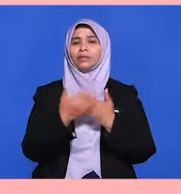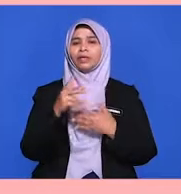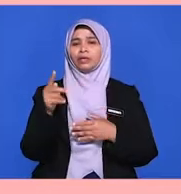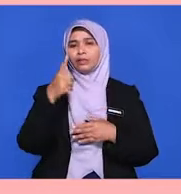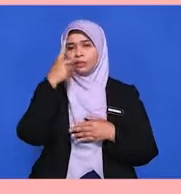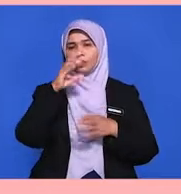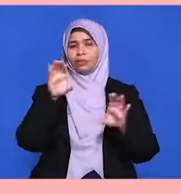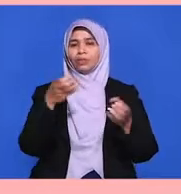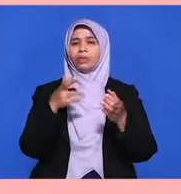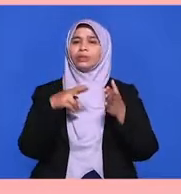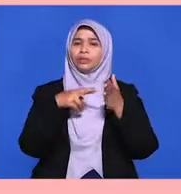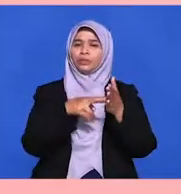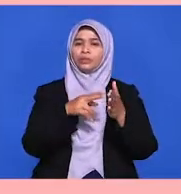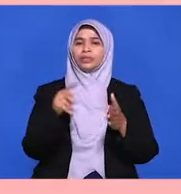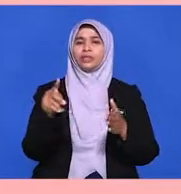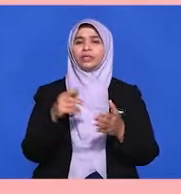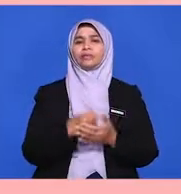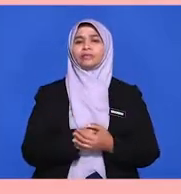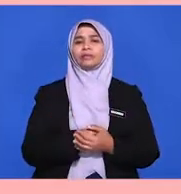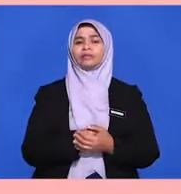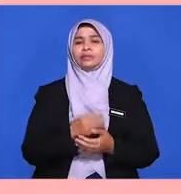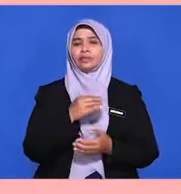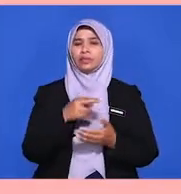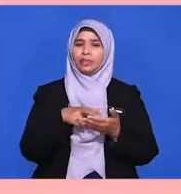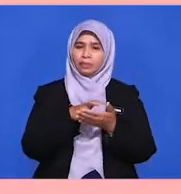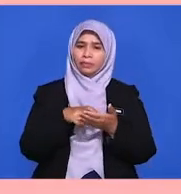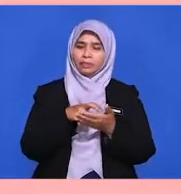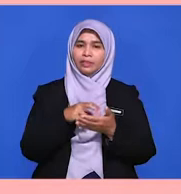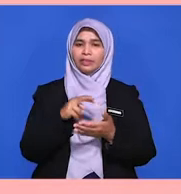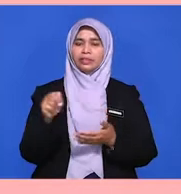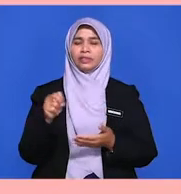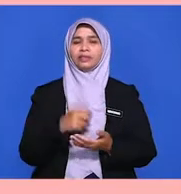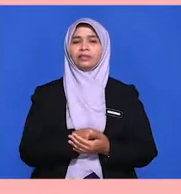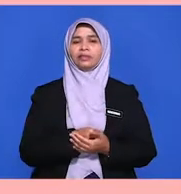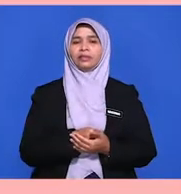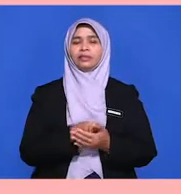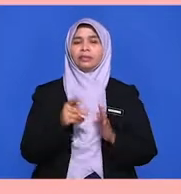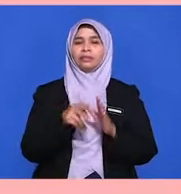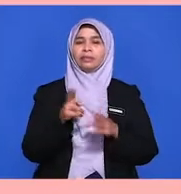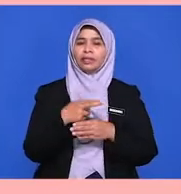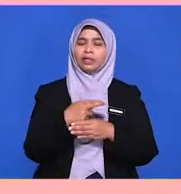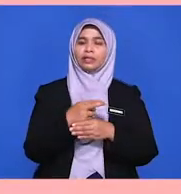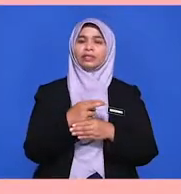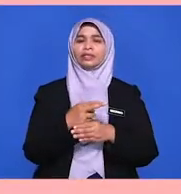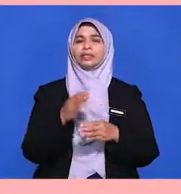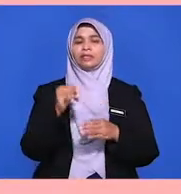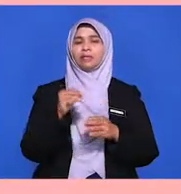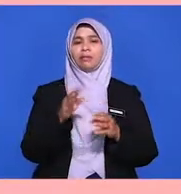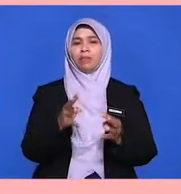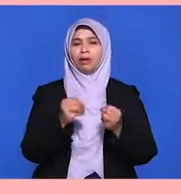memudahkan untuk membuat rujukan dan penyelidikan. Pereka cipta yang ingin membuat